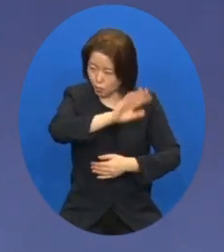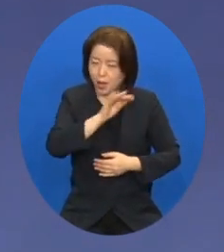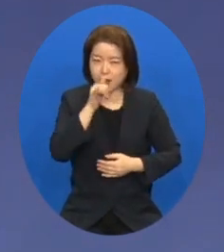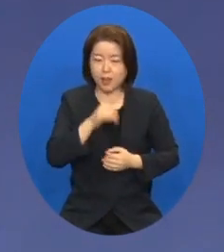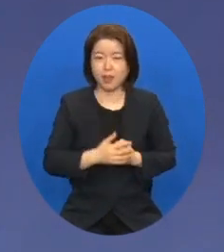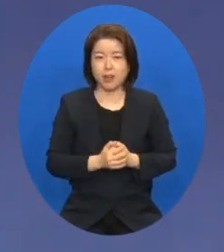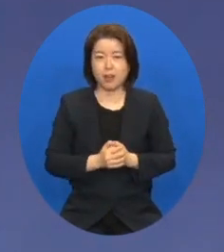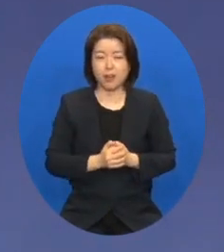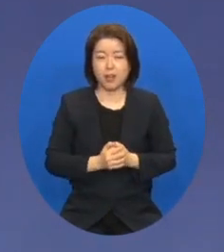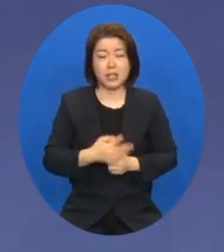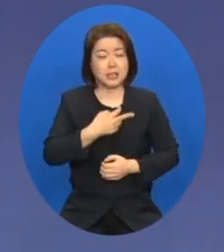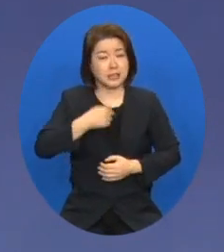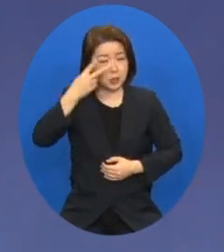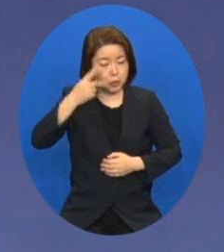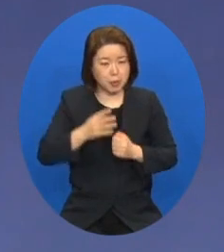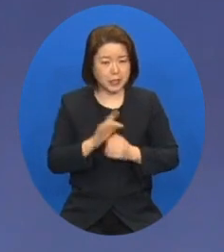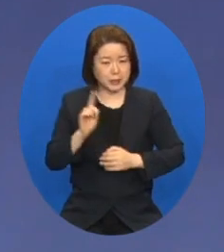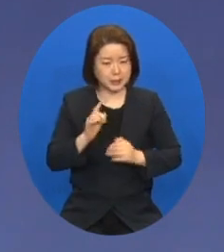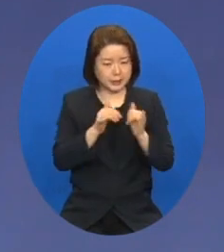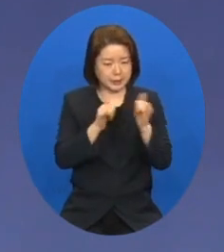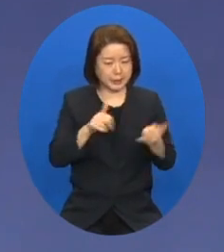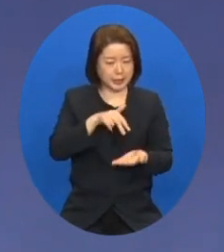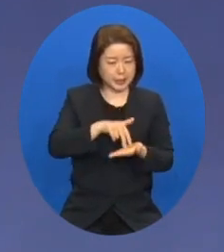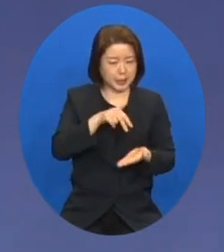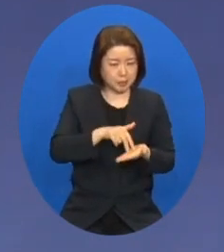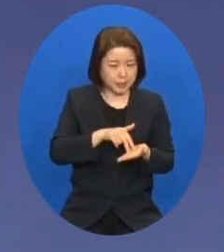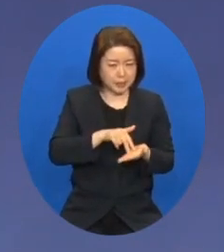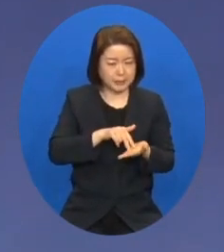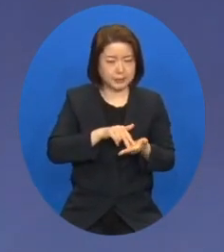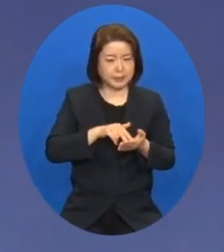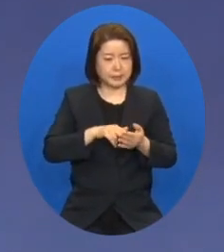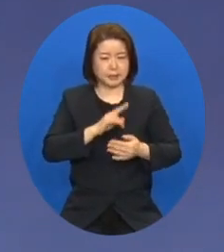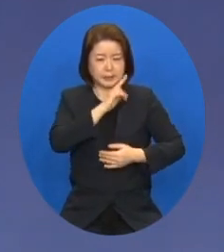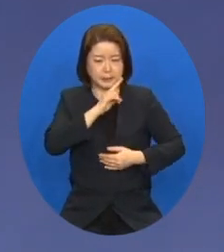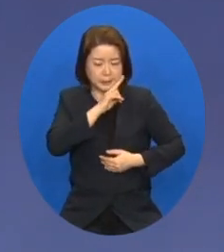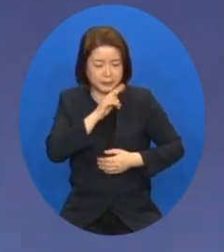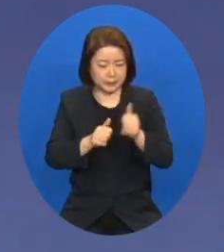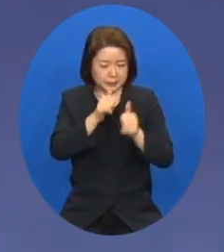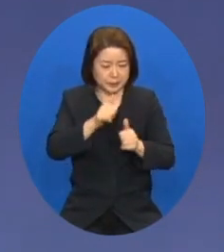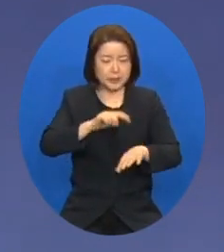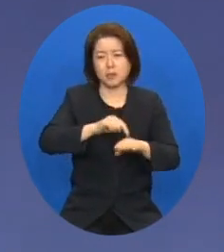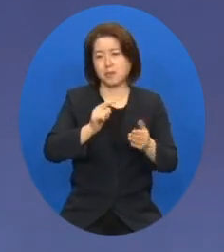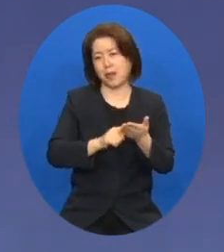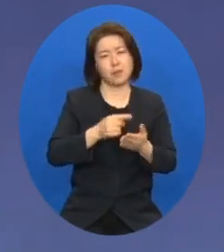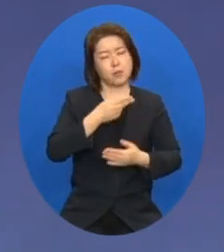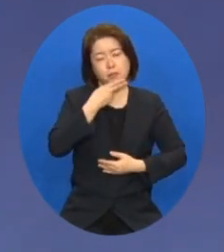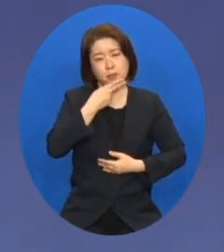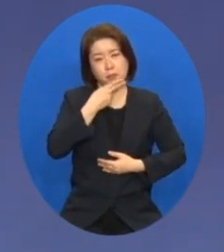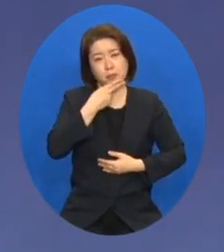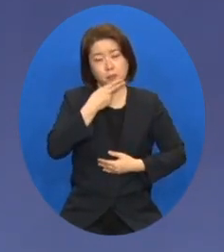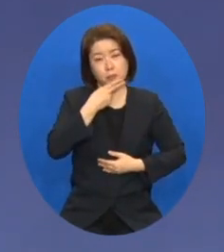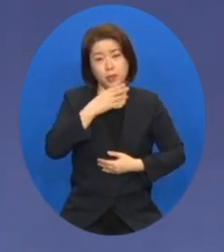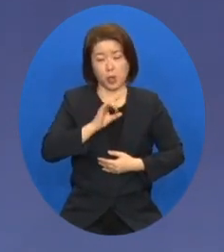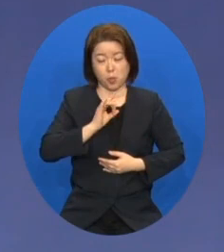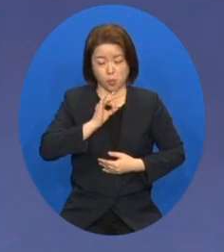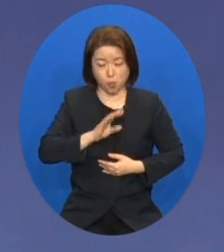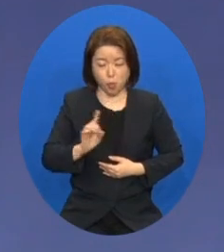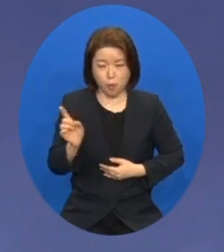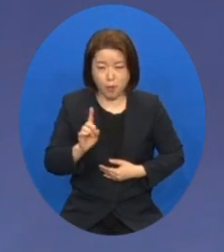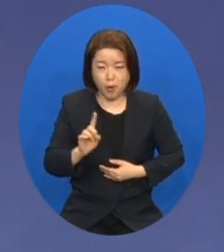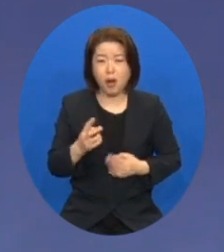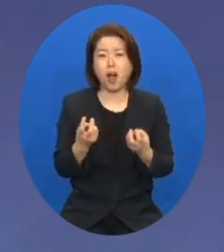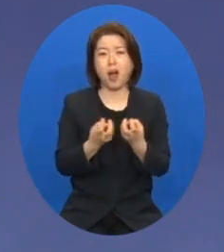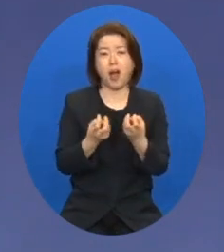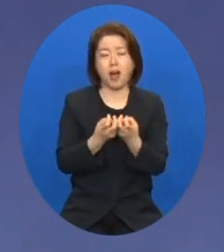인간적인 어떤 식이 시기입니다 경쟁심이 없었던 사람이었습니다 그는 오직 어떻게 하면